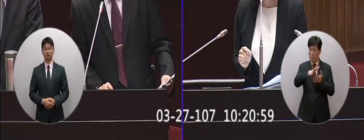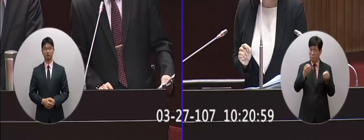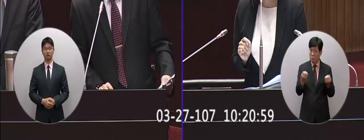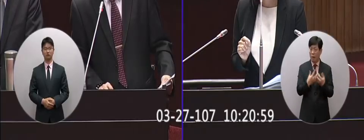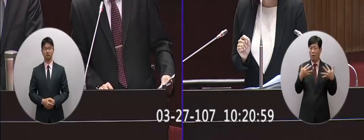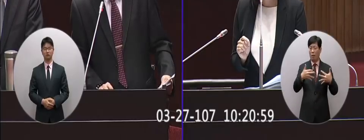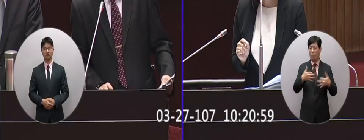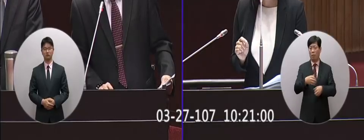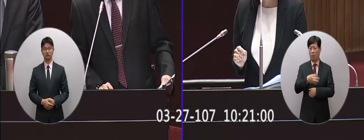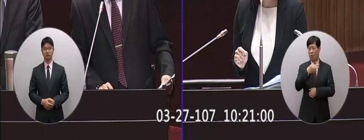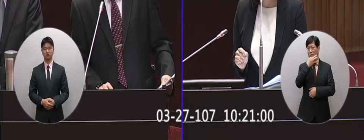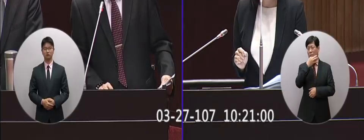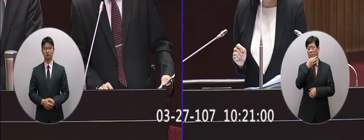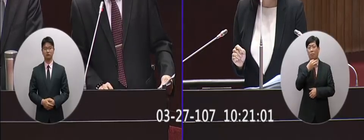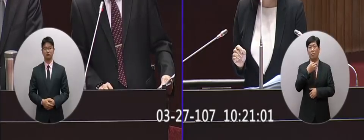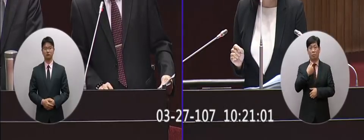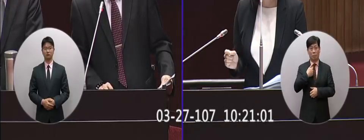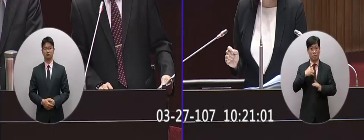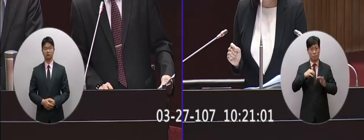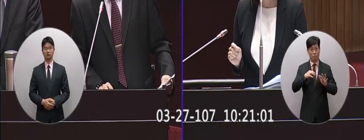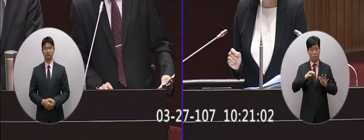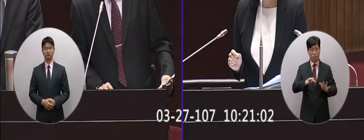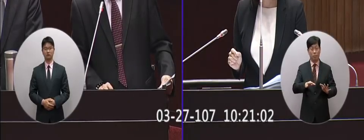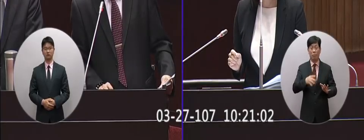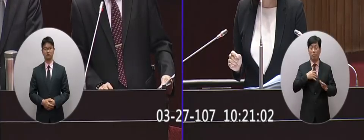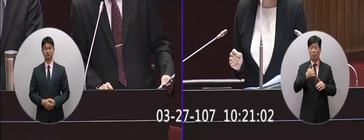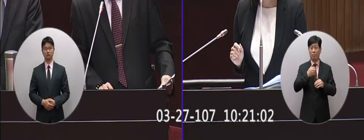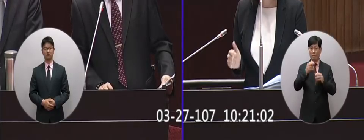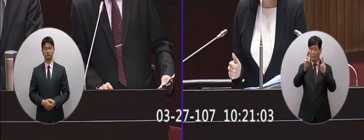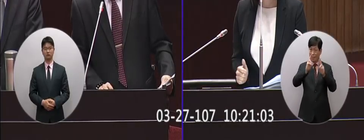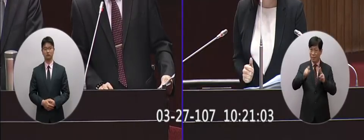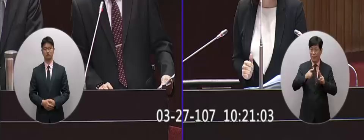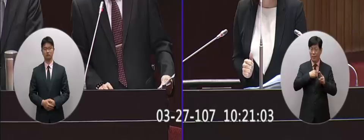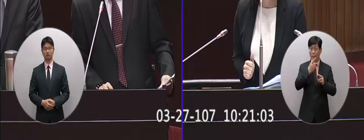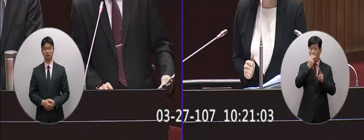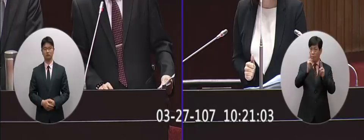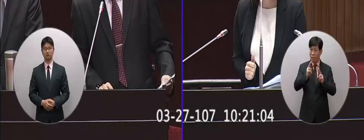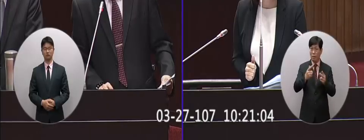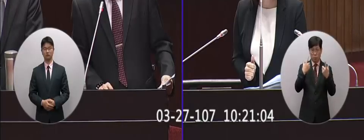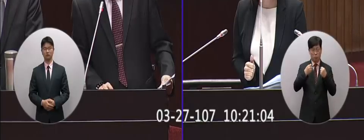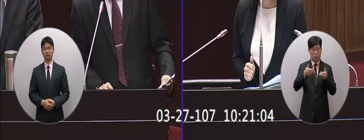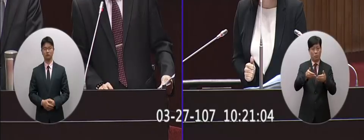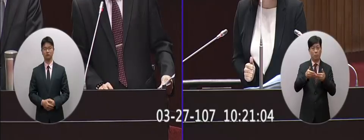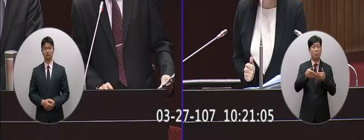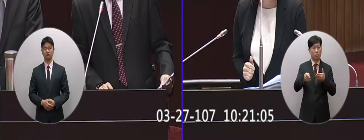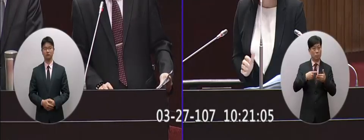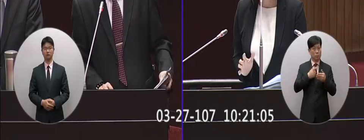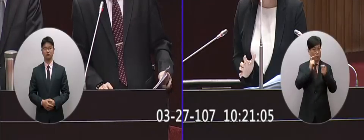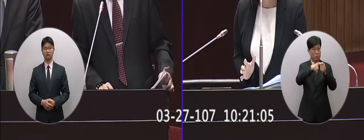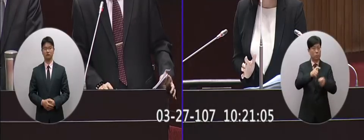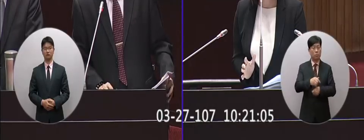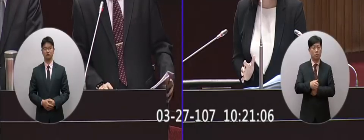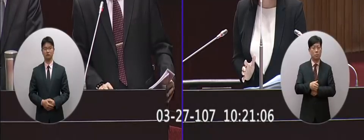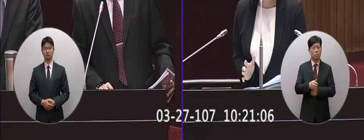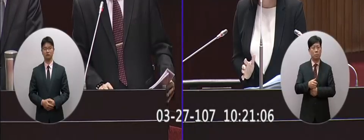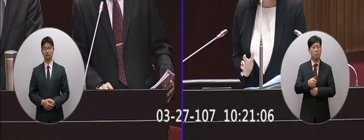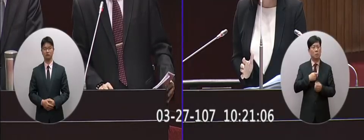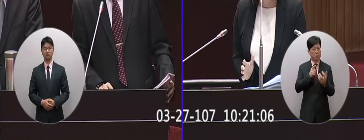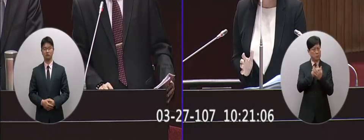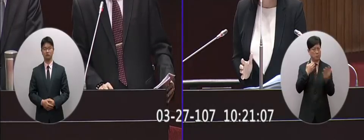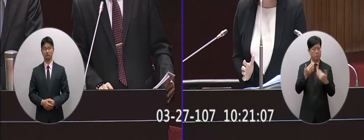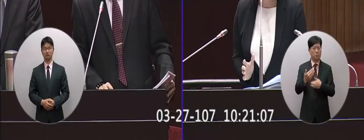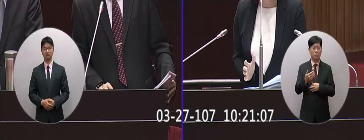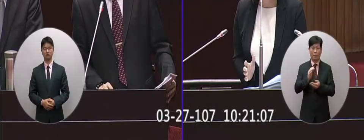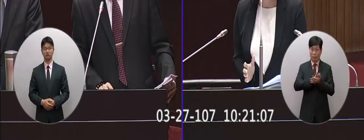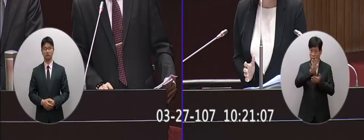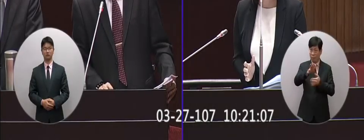题，既然我们的这些能源政策绿能其实是很重要的一个方向，我们就要知道